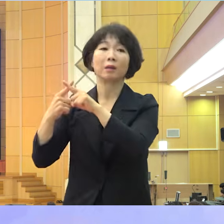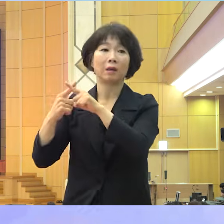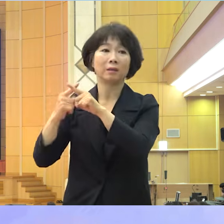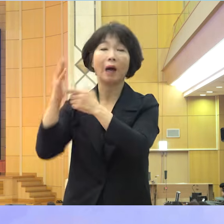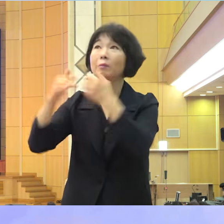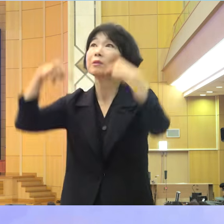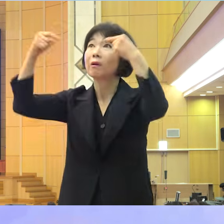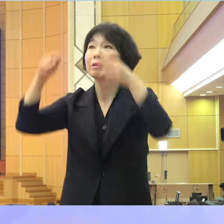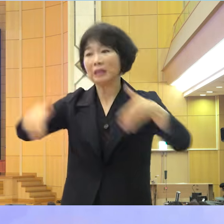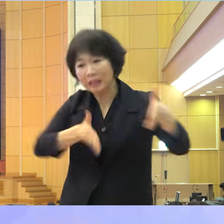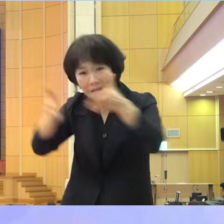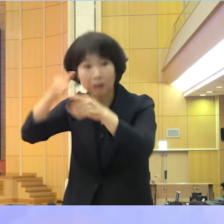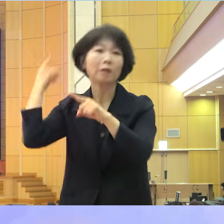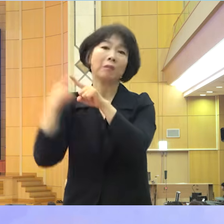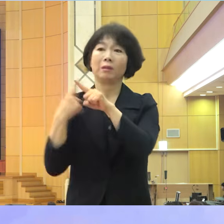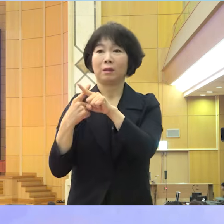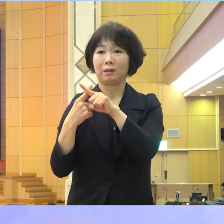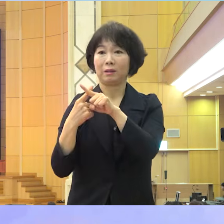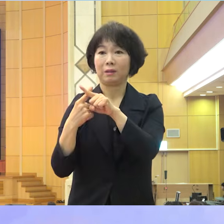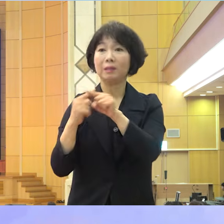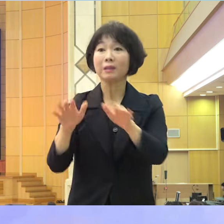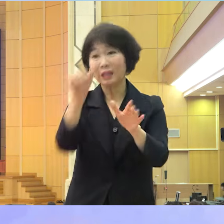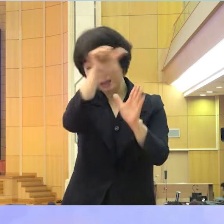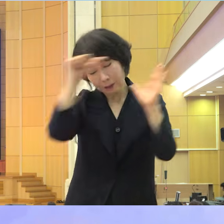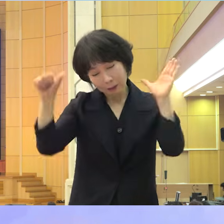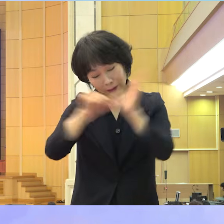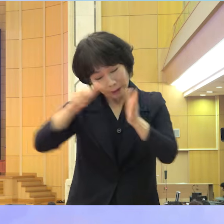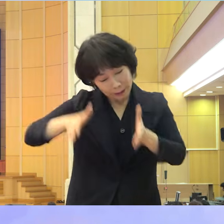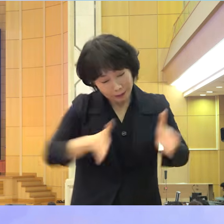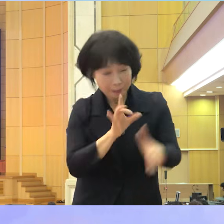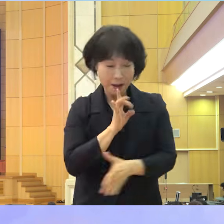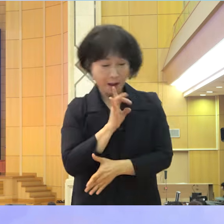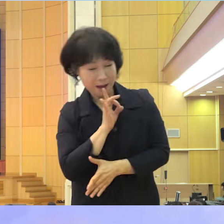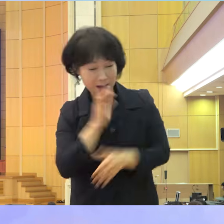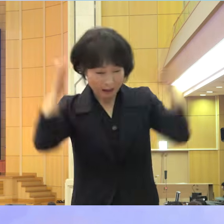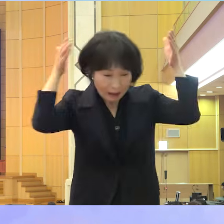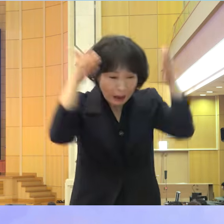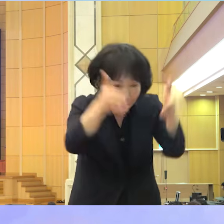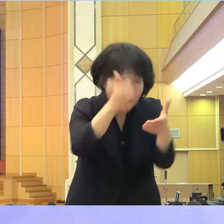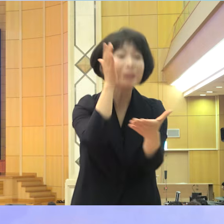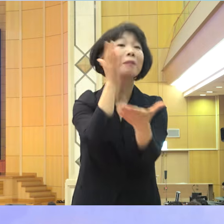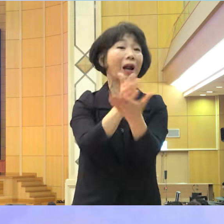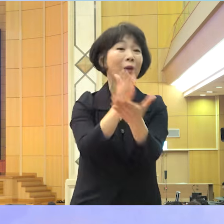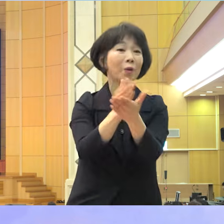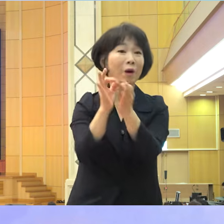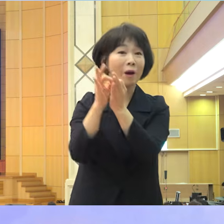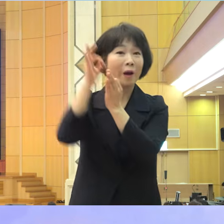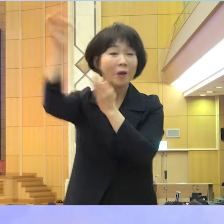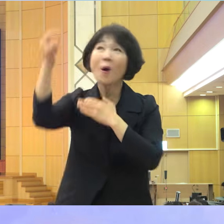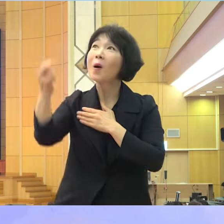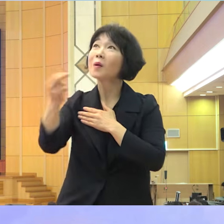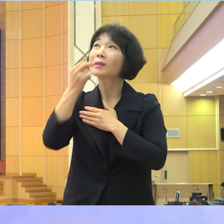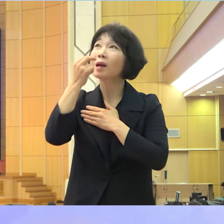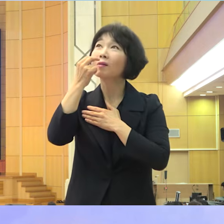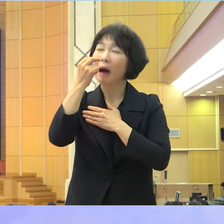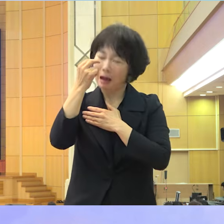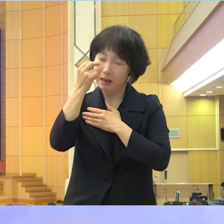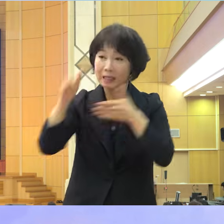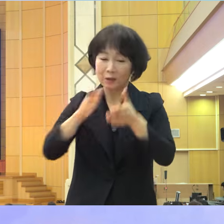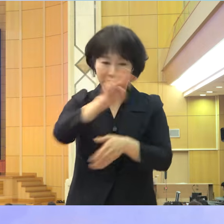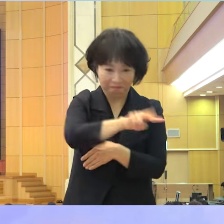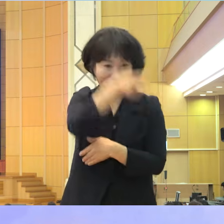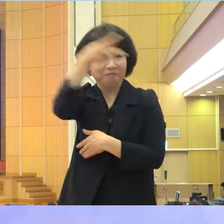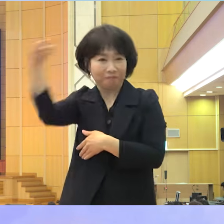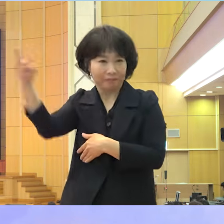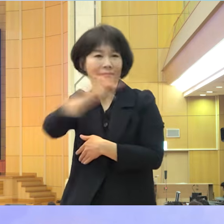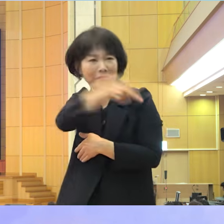길이잖아요. 이제 인생길에서 천국 갈 수 있는 영생의 길로 갈아타세요. 할렐루야.